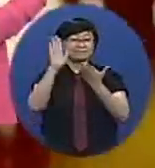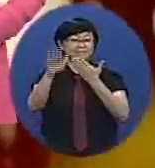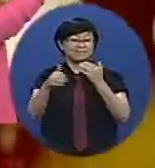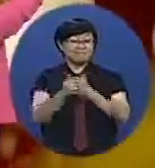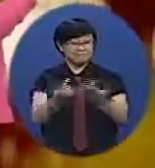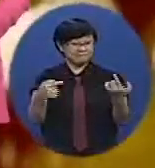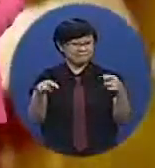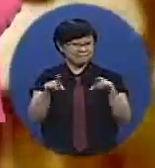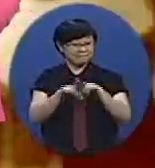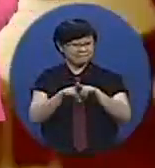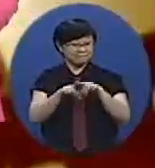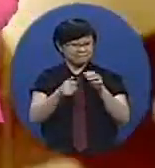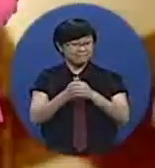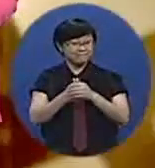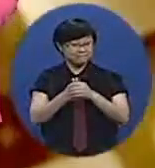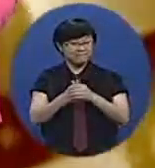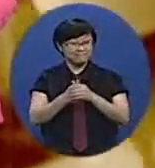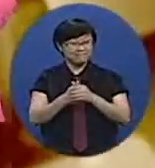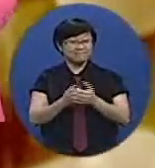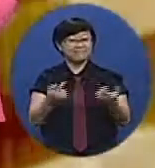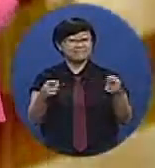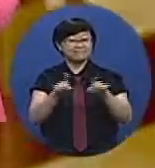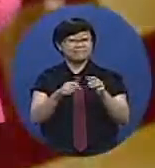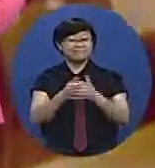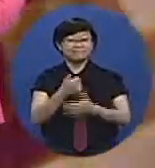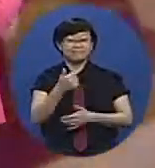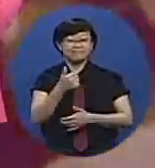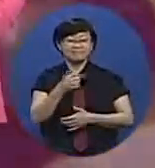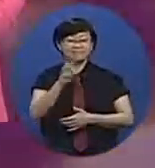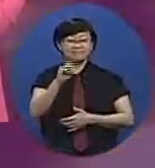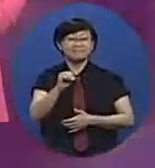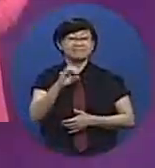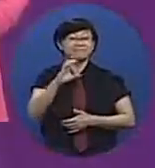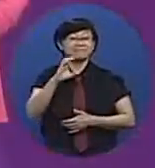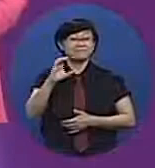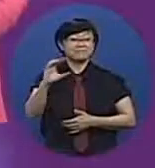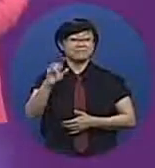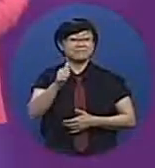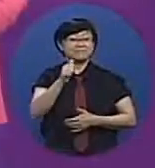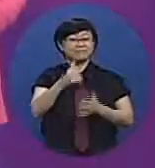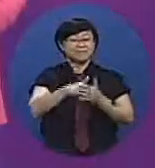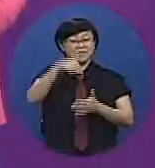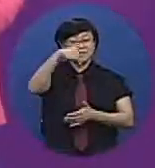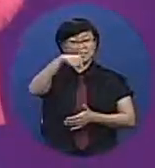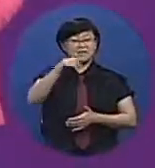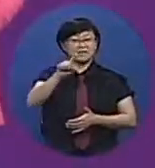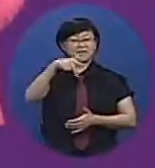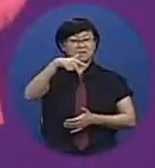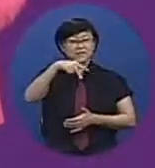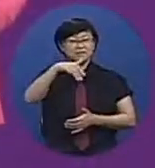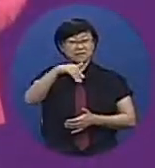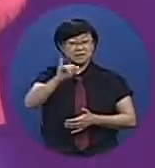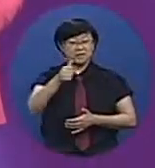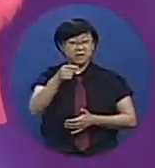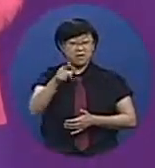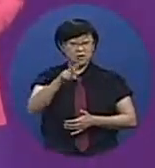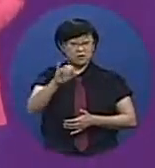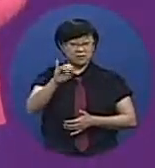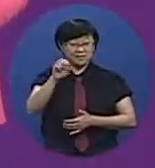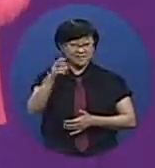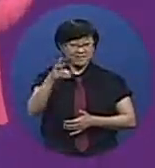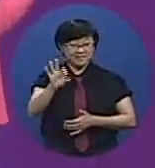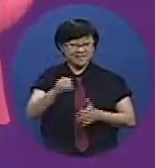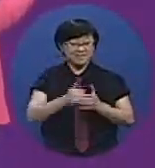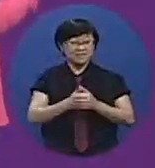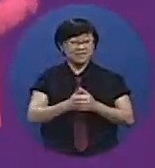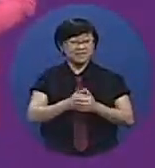저와 함께 영원한 또 파트너가 되실 까치 허미영 씨와 함께 진행하고 있는데요.